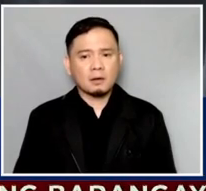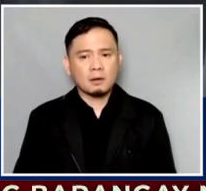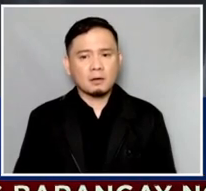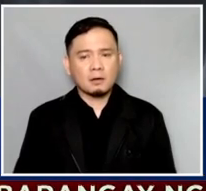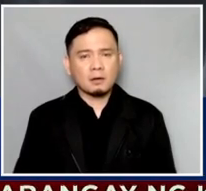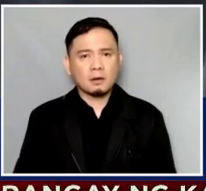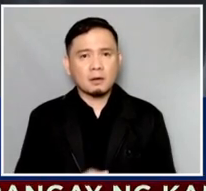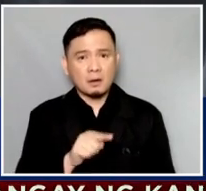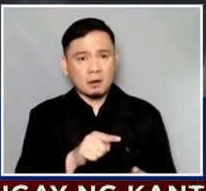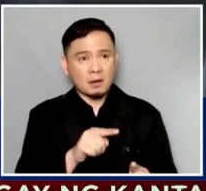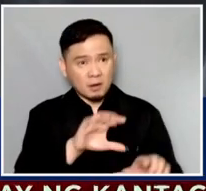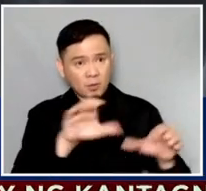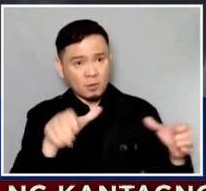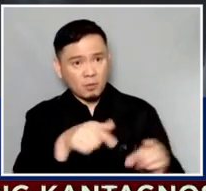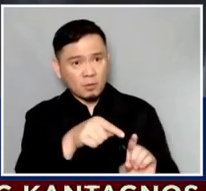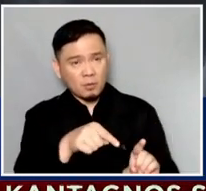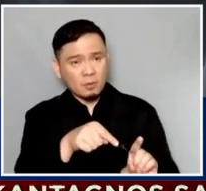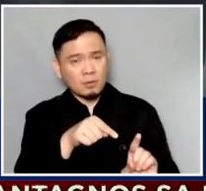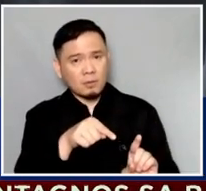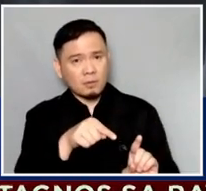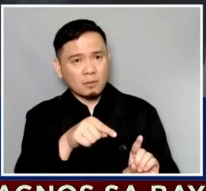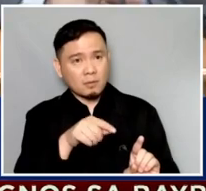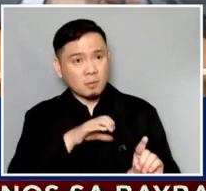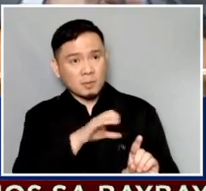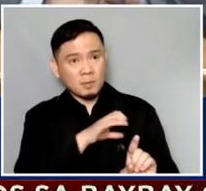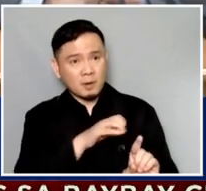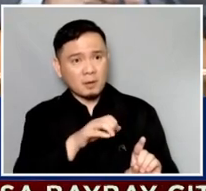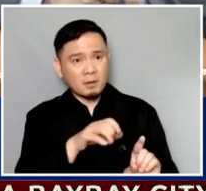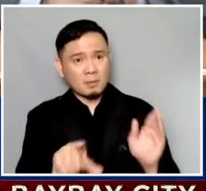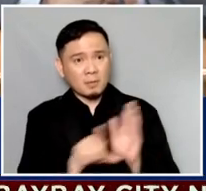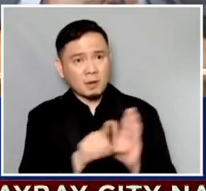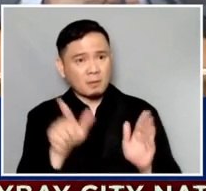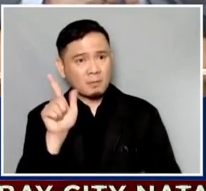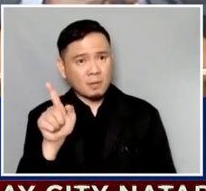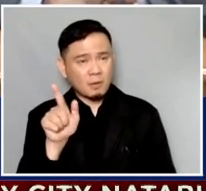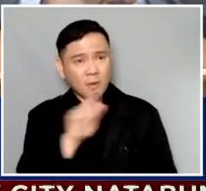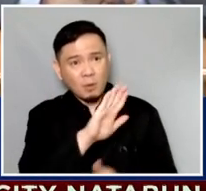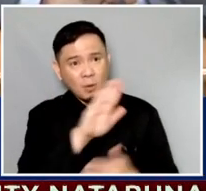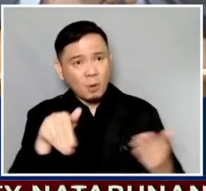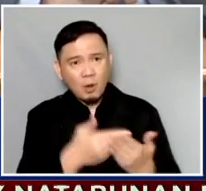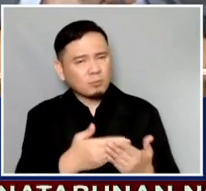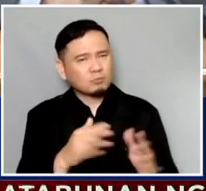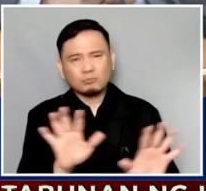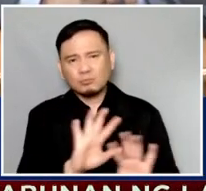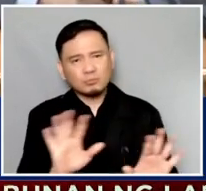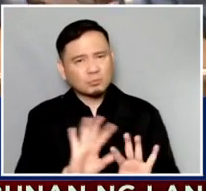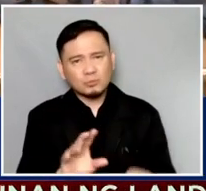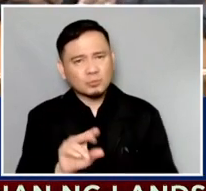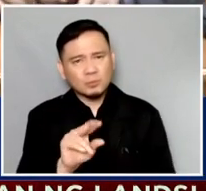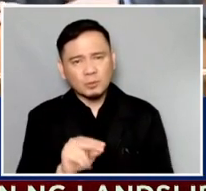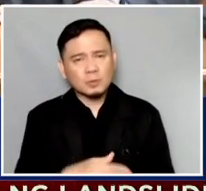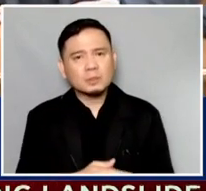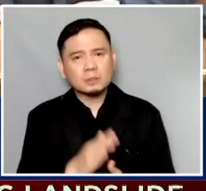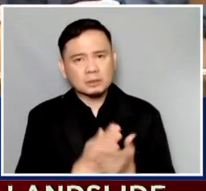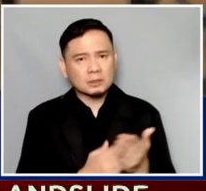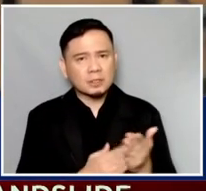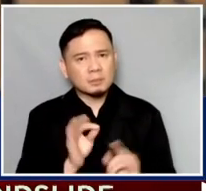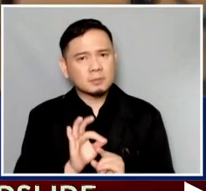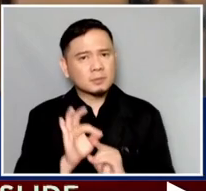Firearms para ma-declare ito under community control? Tiniyak ni Pangarungan na hindi maaabuso ang mga dagdag poder